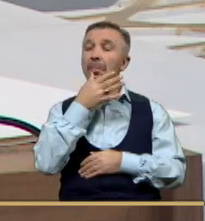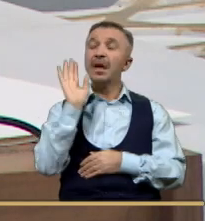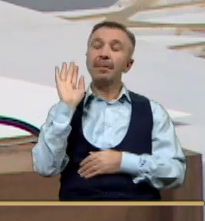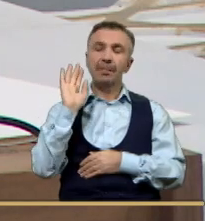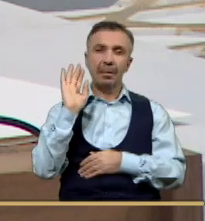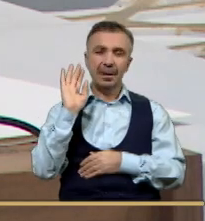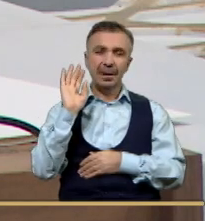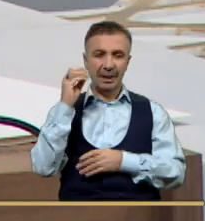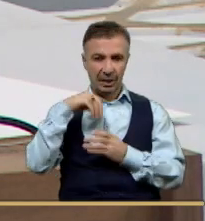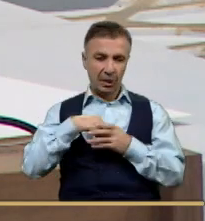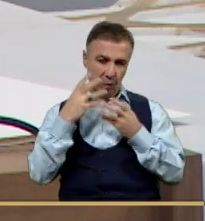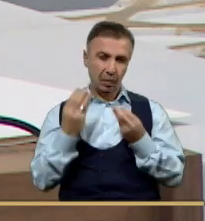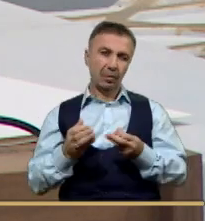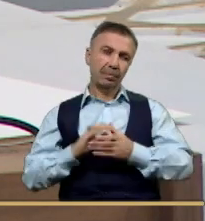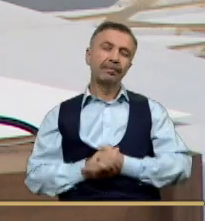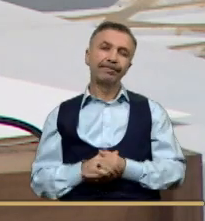şeyler.